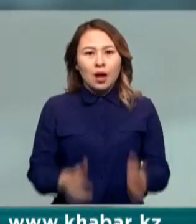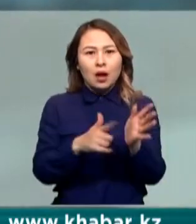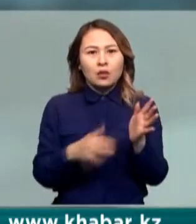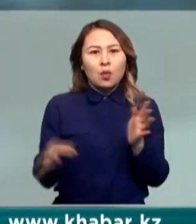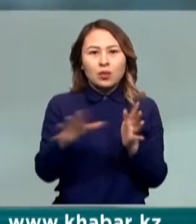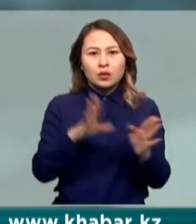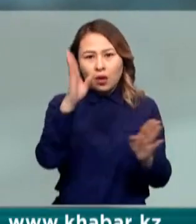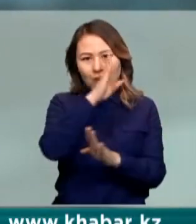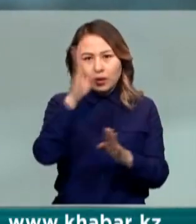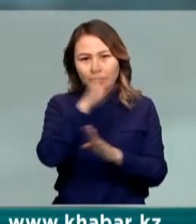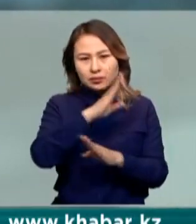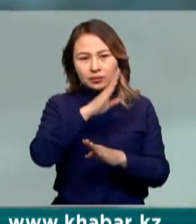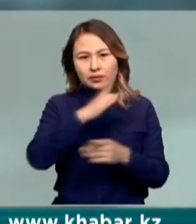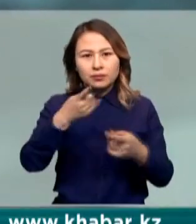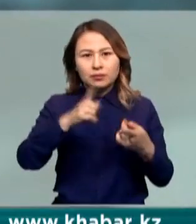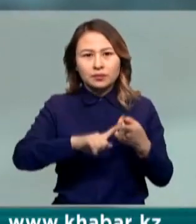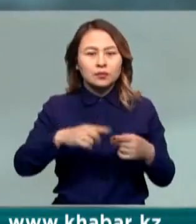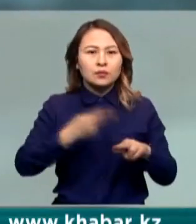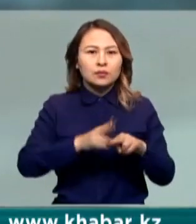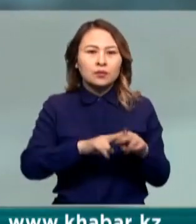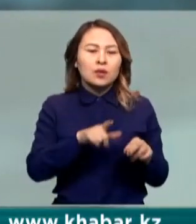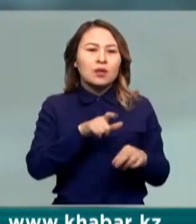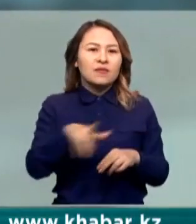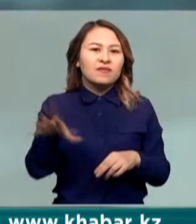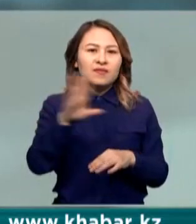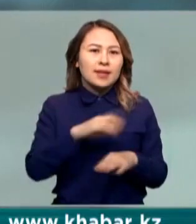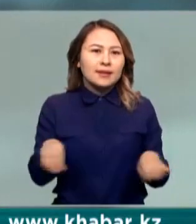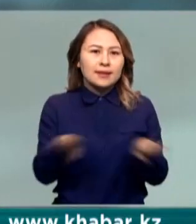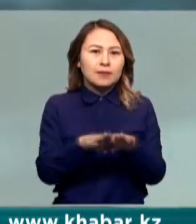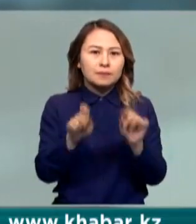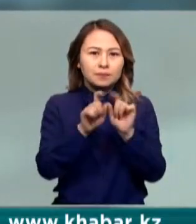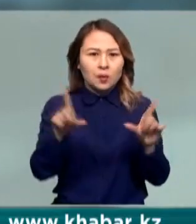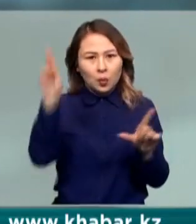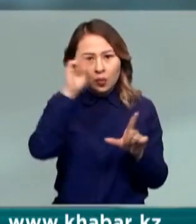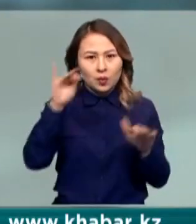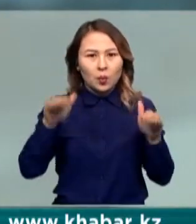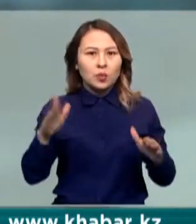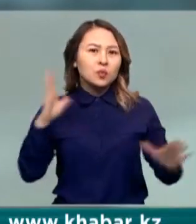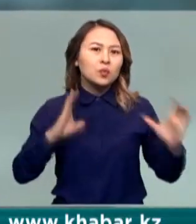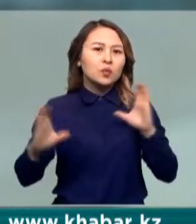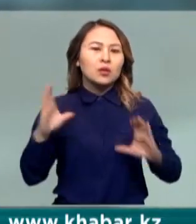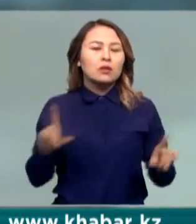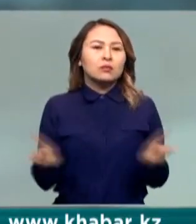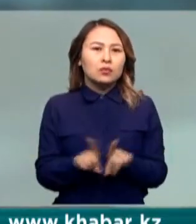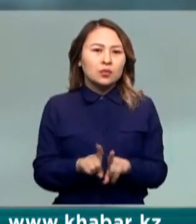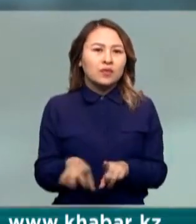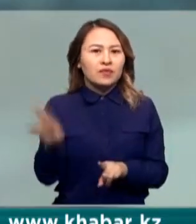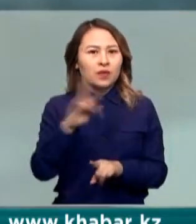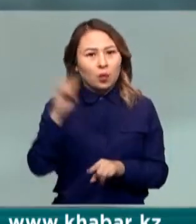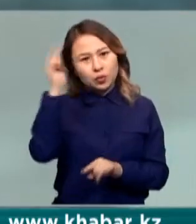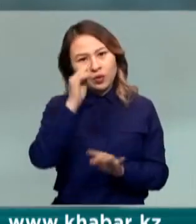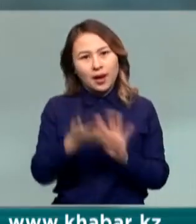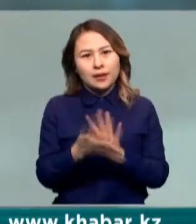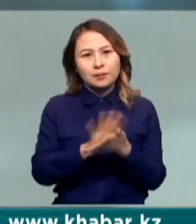Қарағанды облысында қолайсыз ауа райынан барлық бағыттағы жолдар жабылды. Мектеп оқушылары мен колледж студенттері бүгін жаппай сабақтан